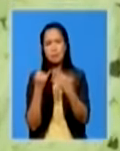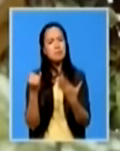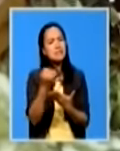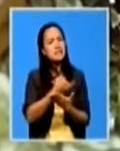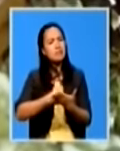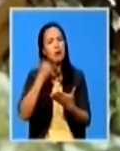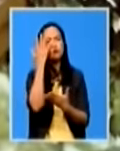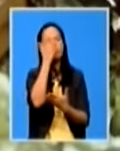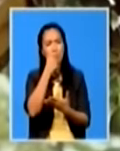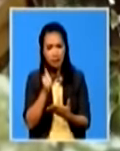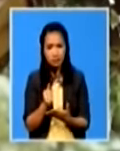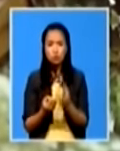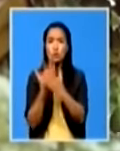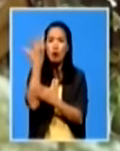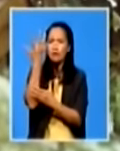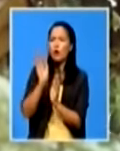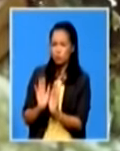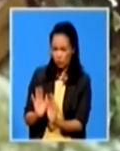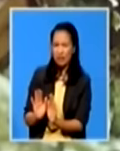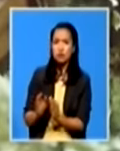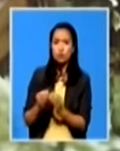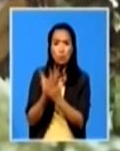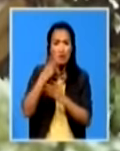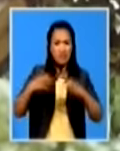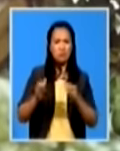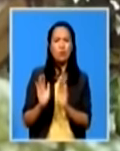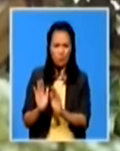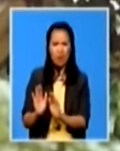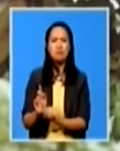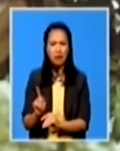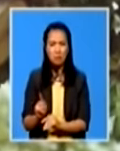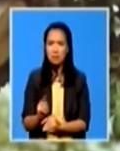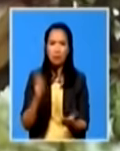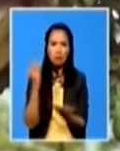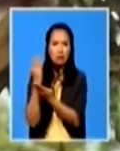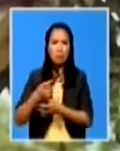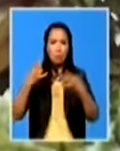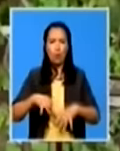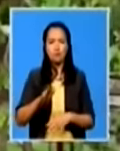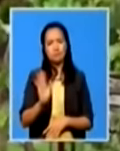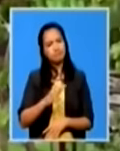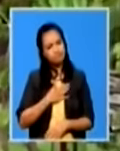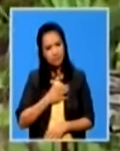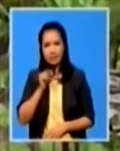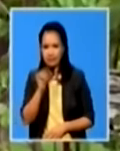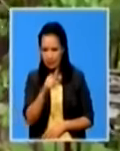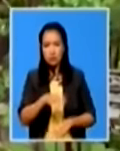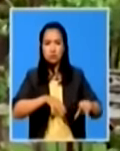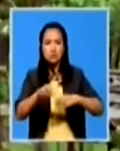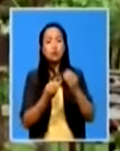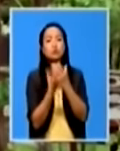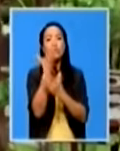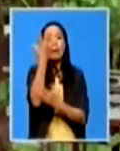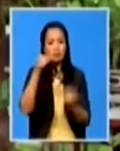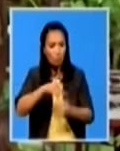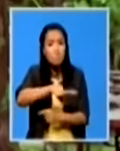ครับเพื่อจะรักต้นไม้ใหญ่ไว้เป็นต้นทางนี้ผมได้สั่งการให้สร้างระบบการบริหารจัดการต้นไม้ในเมืองเช่นเดียวกับนานาช